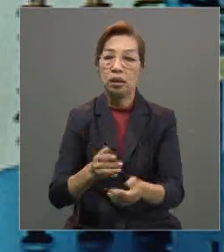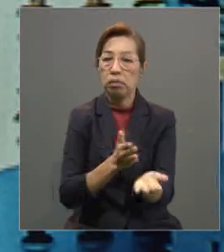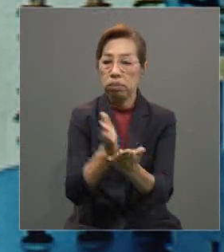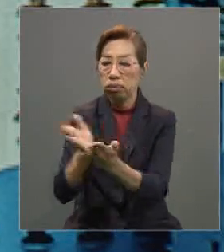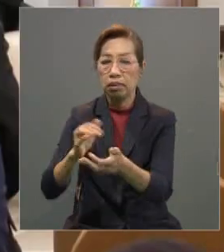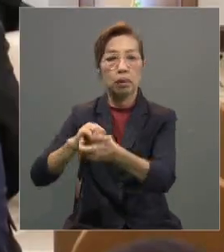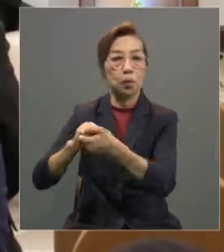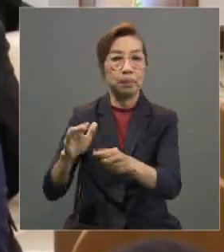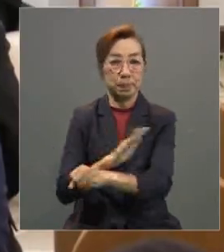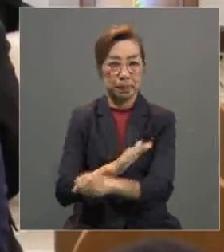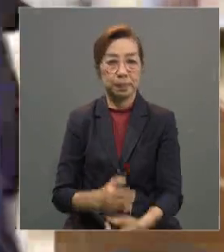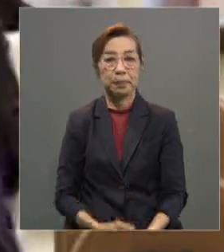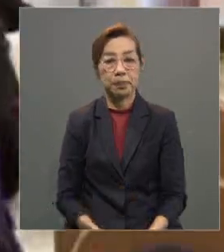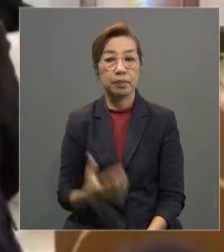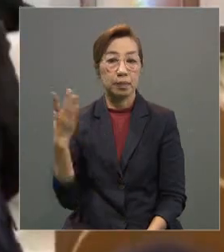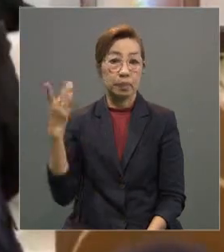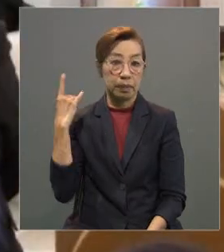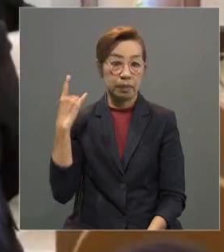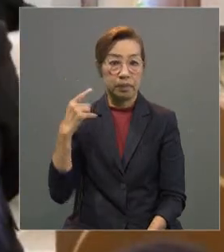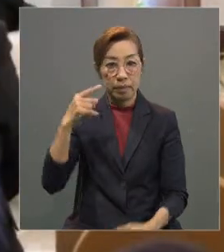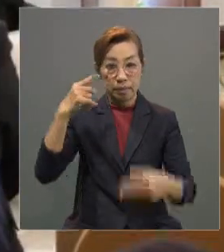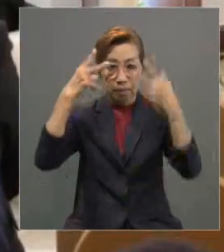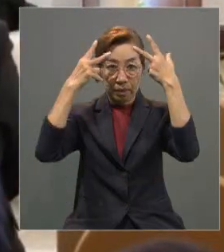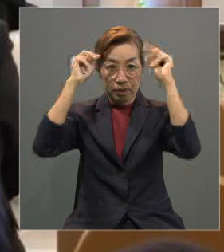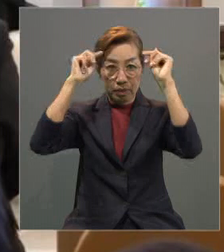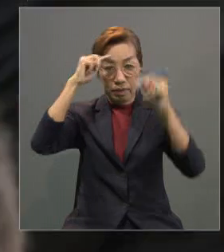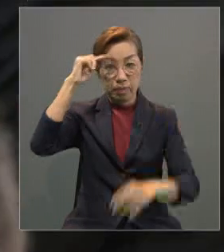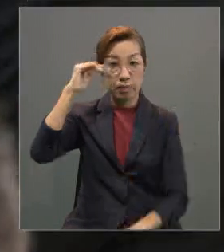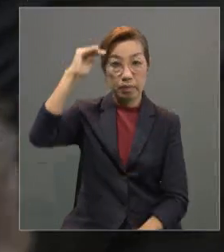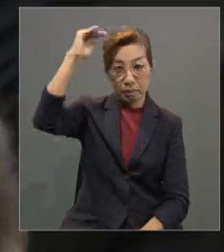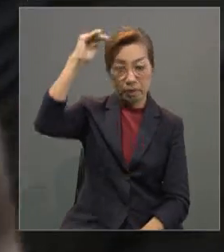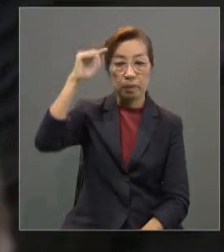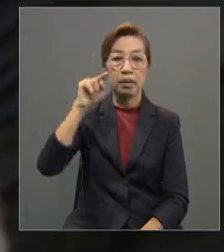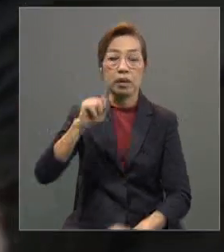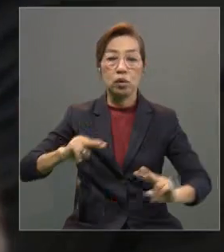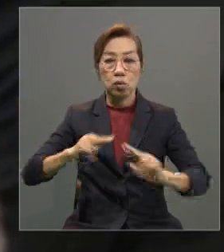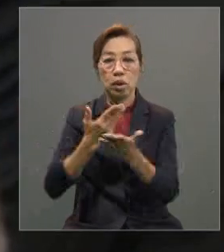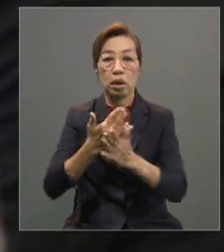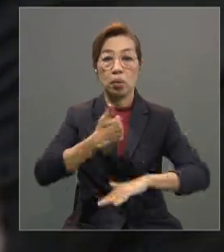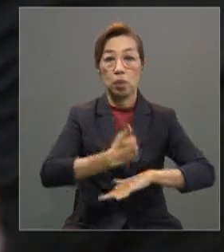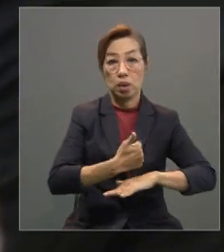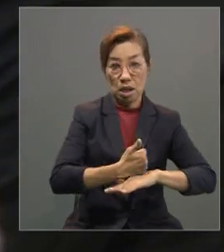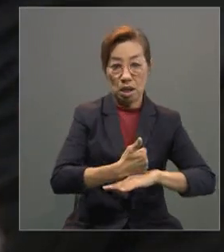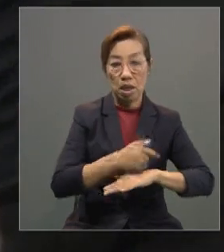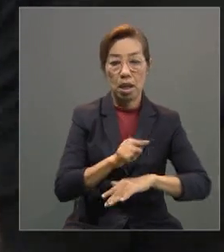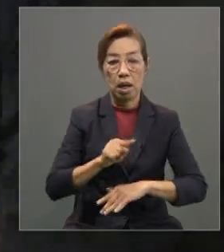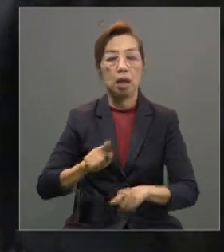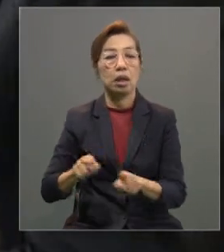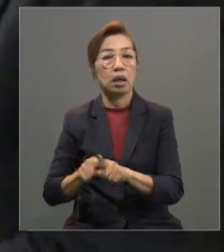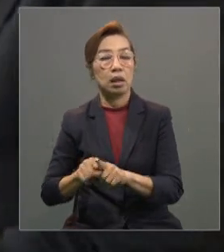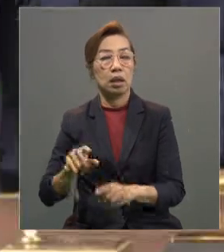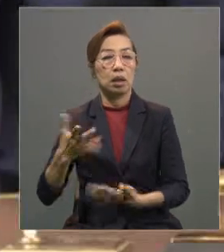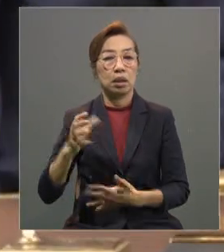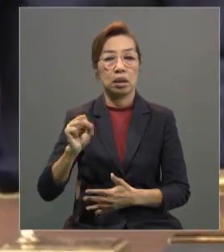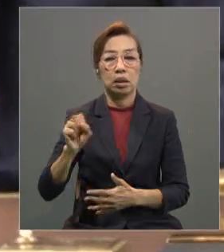ทุกมิติเมื่อวานนี้ครับนายเศรษฐาทวีศิลป์นายกรัฐมนตรีรัฐมนตรีว่าการกระทรวงการคลังและสมเด็จ